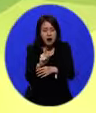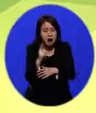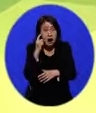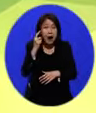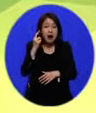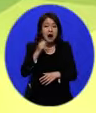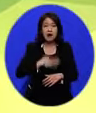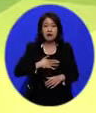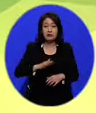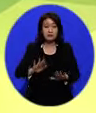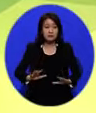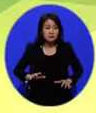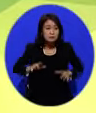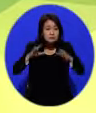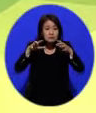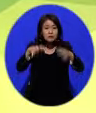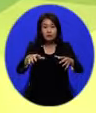지금은 세계적인